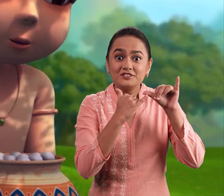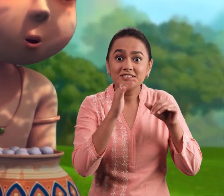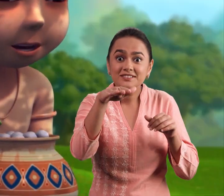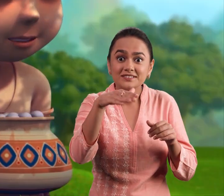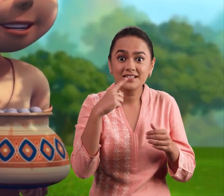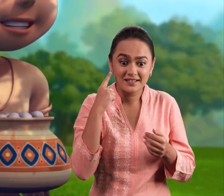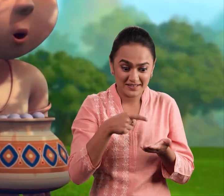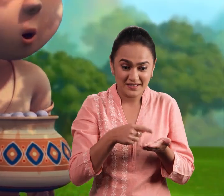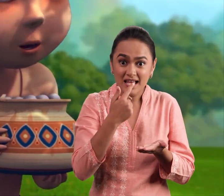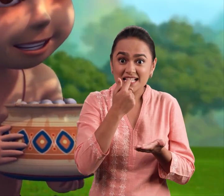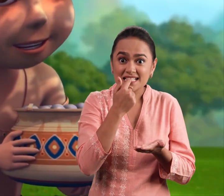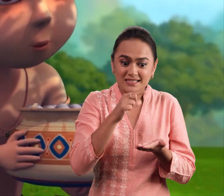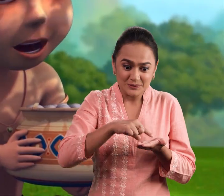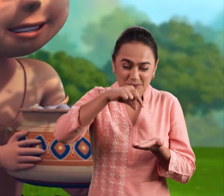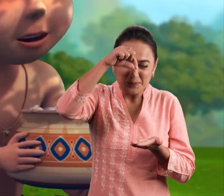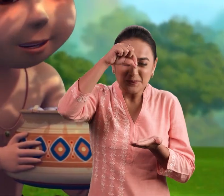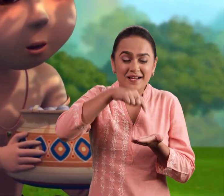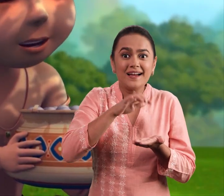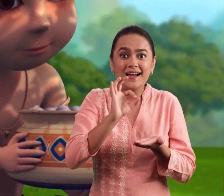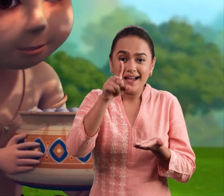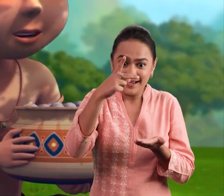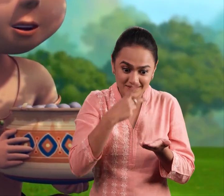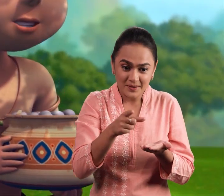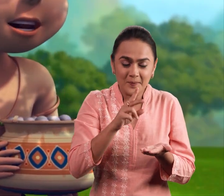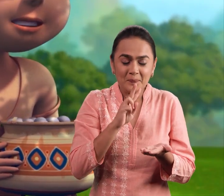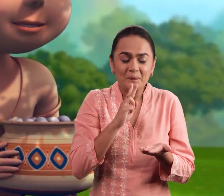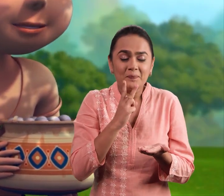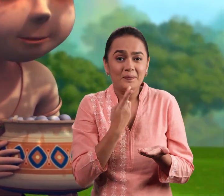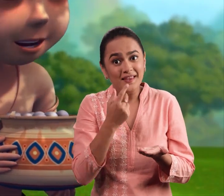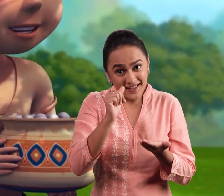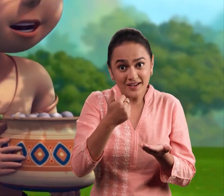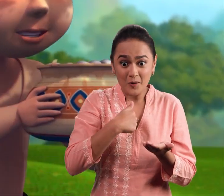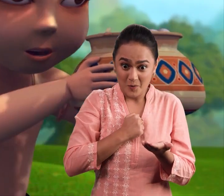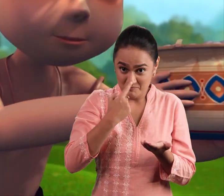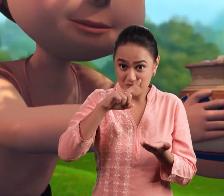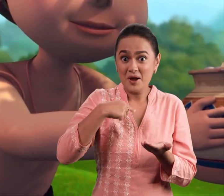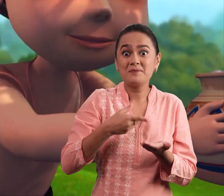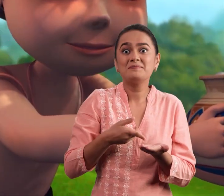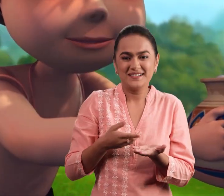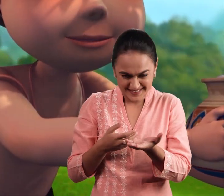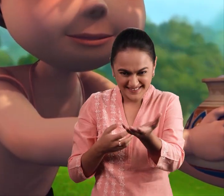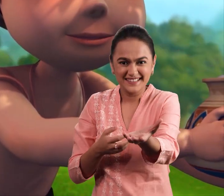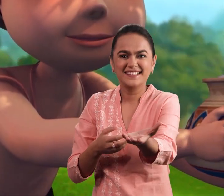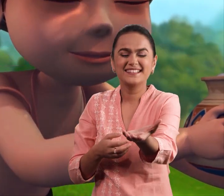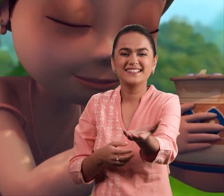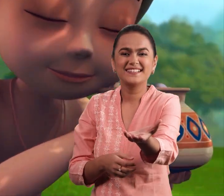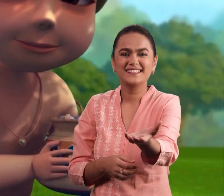कृष्णा, ये रसीले रसगुल्ले देखकर तुम्हारे मुंह में पानी आ जाएगा। मेरी माँ ने दिए हैं।